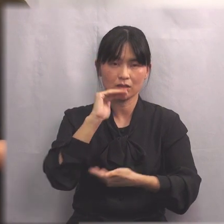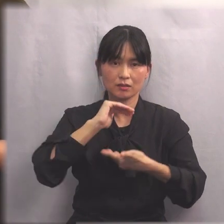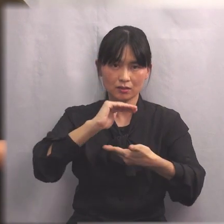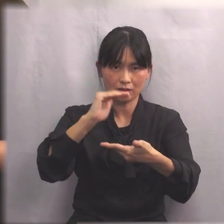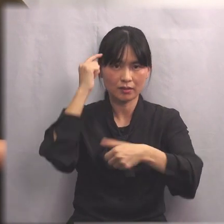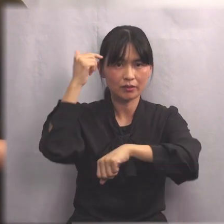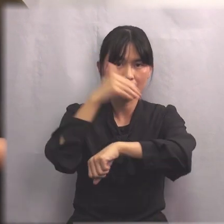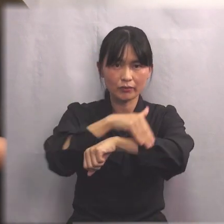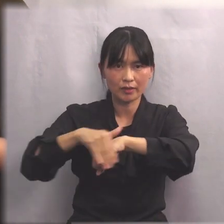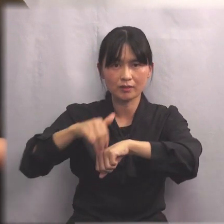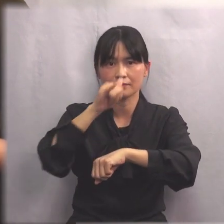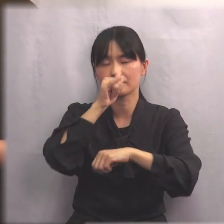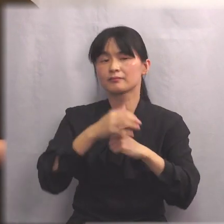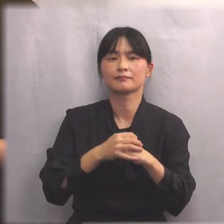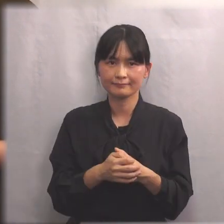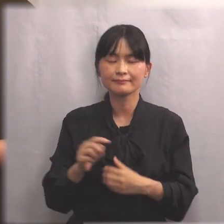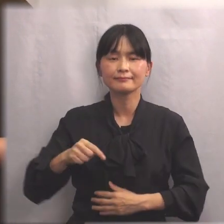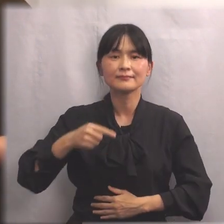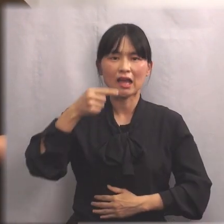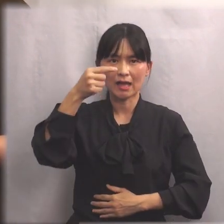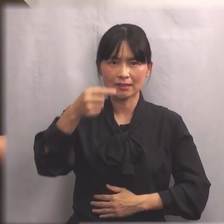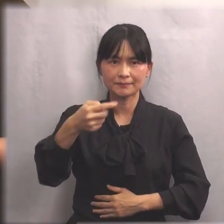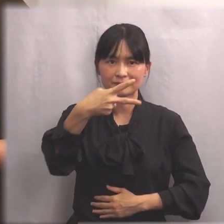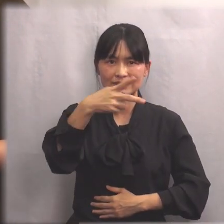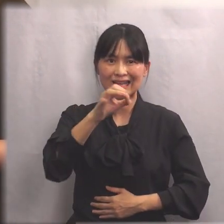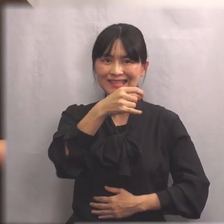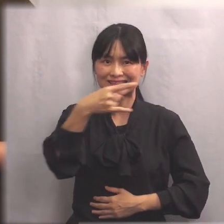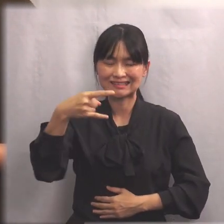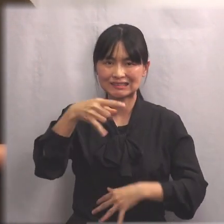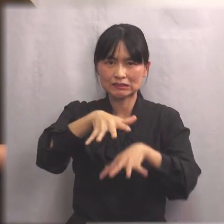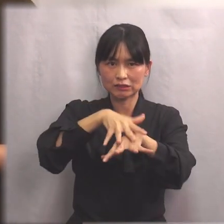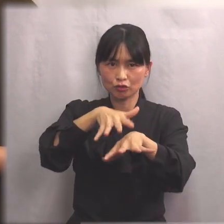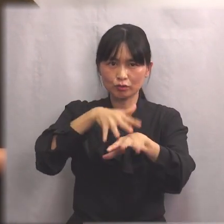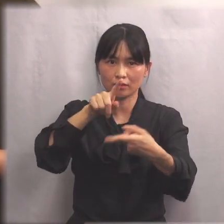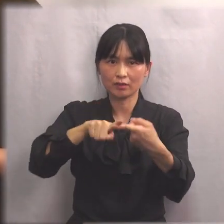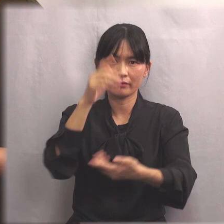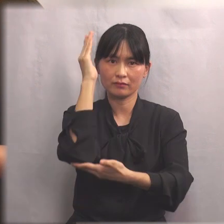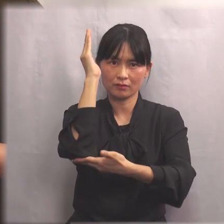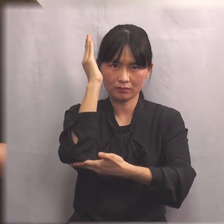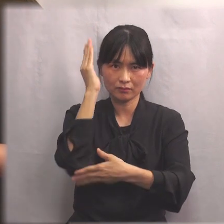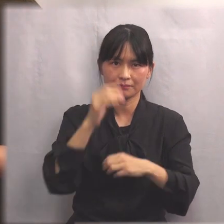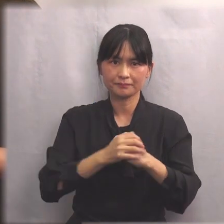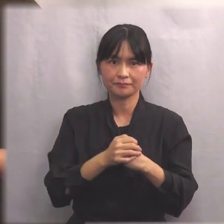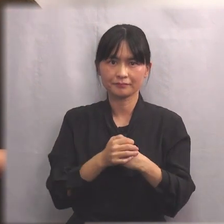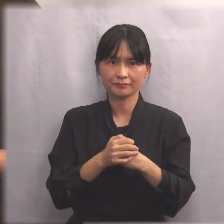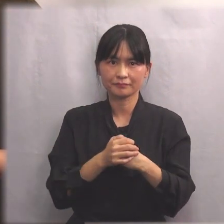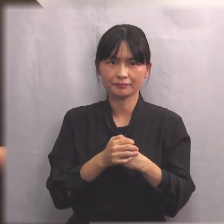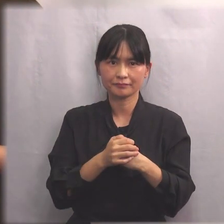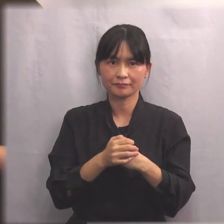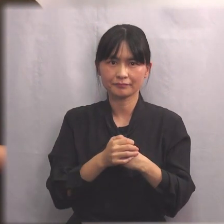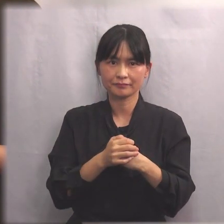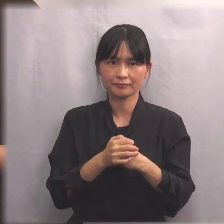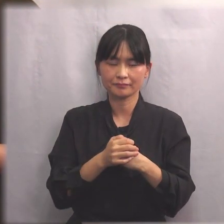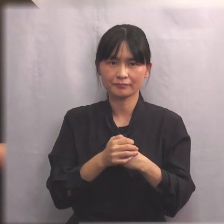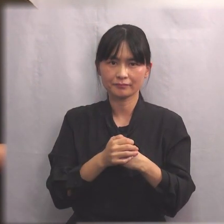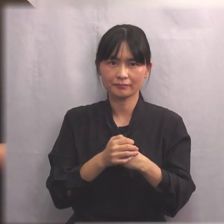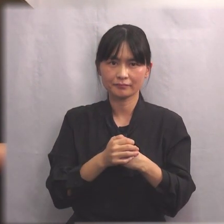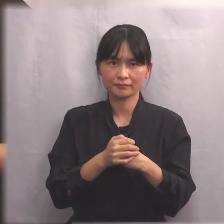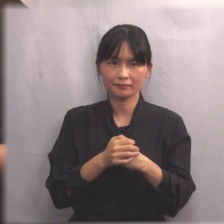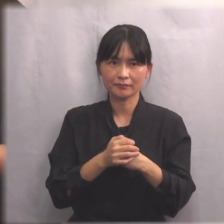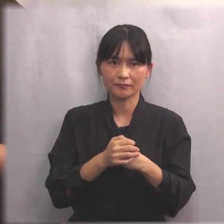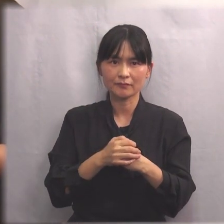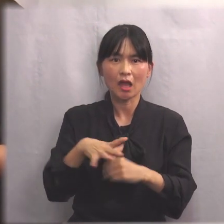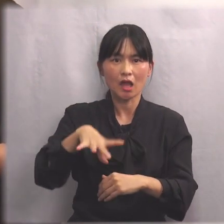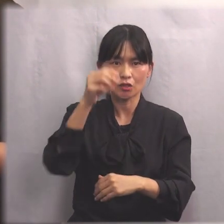때 말씀드리도록 하겠습니다. 다음으로는 대의기구 혁신안에 대해서 말씀드리도록 하겠습니다. 이 부분이